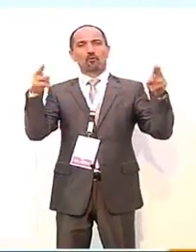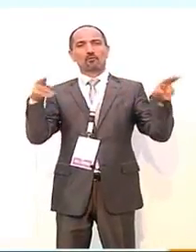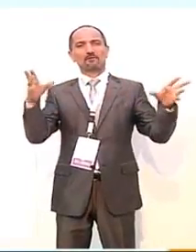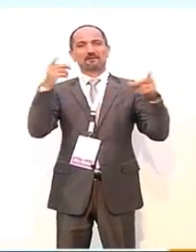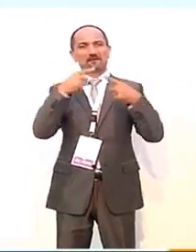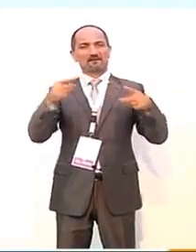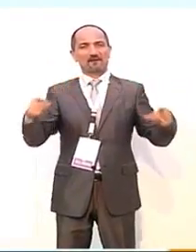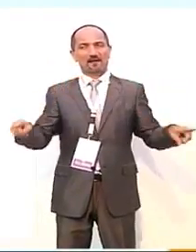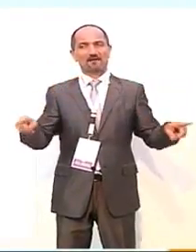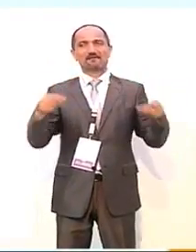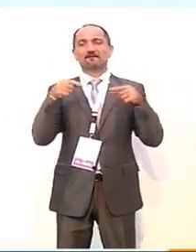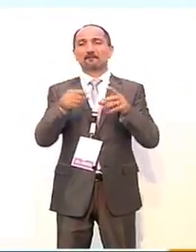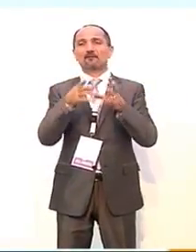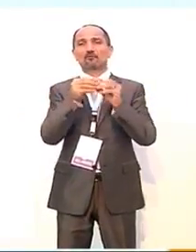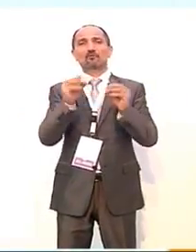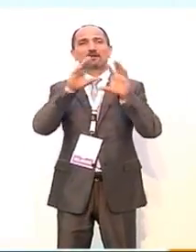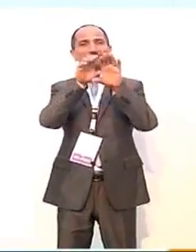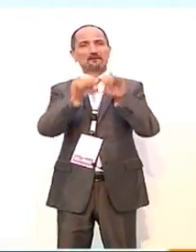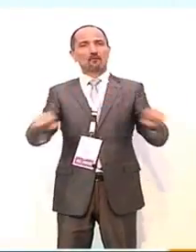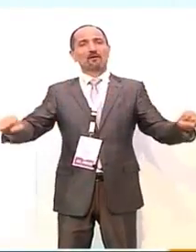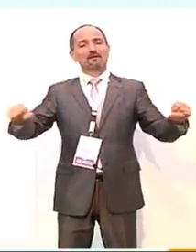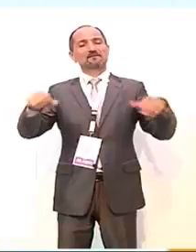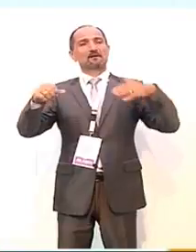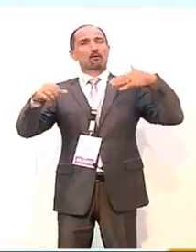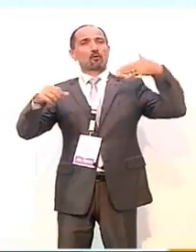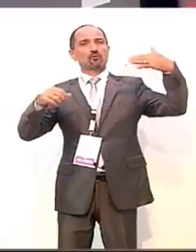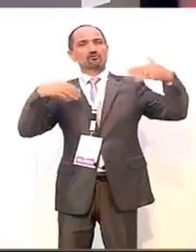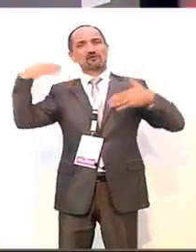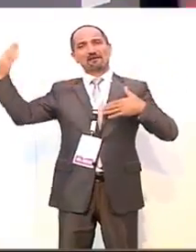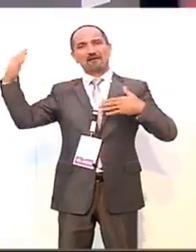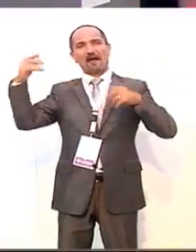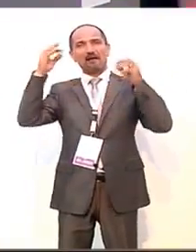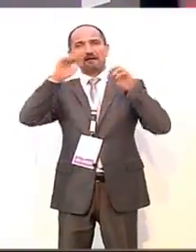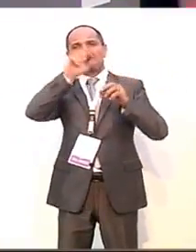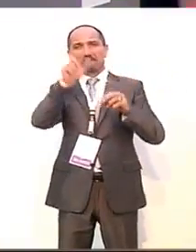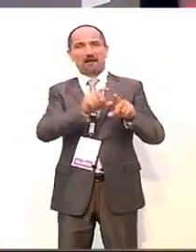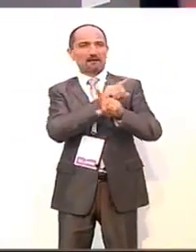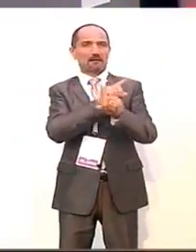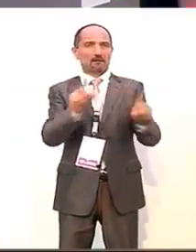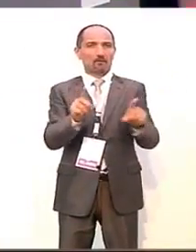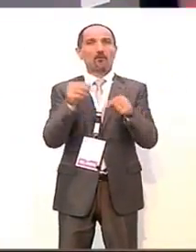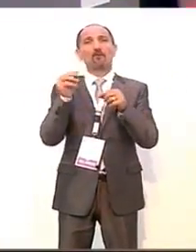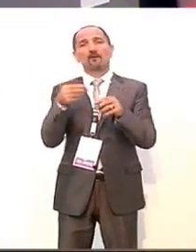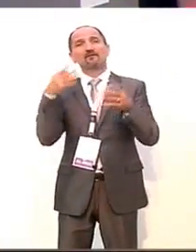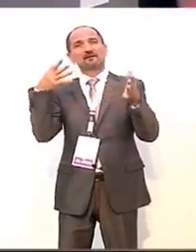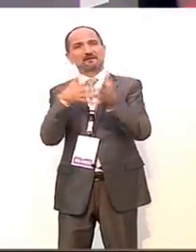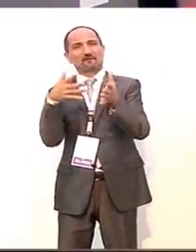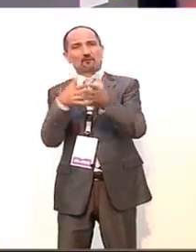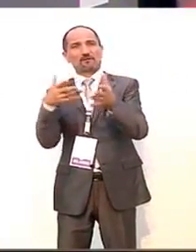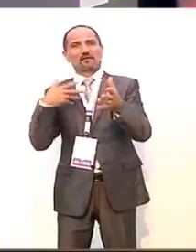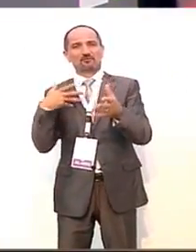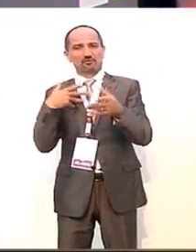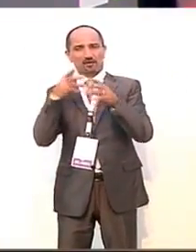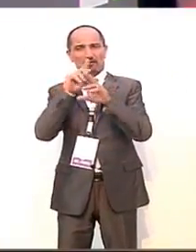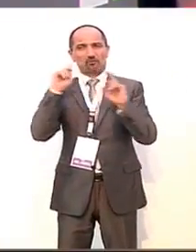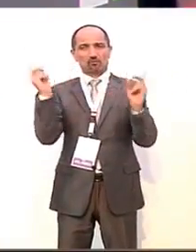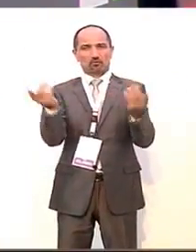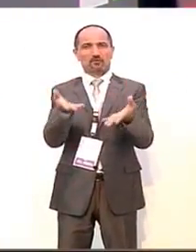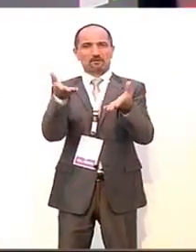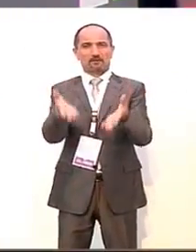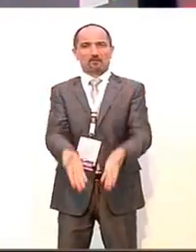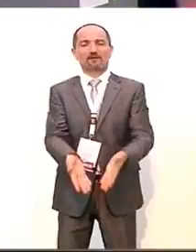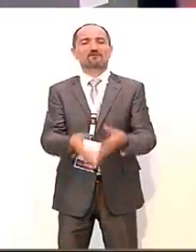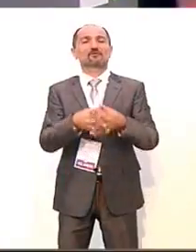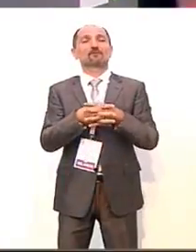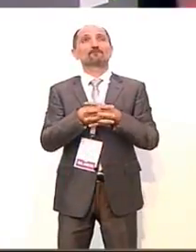tanti no diversi, e tutte le democrazie occidentali, non solo in Italia, sono in difficoltà per questo. Semplifico forse un